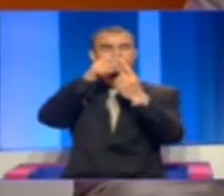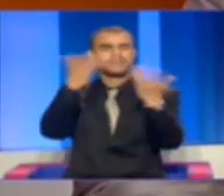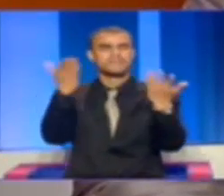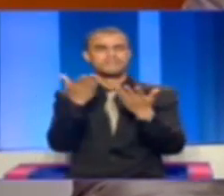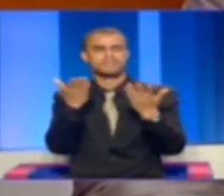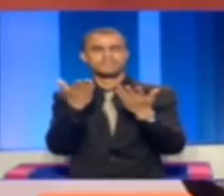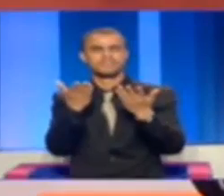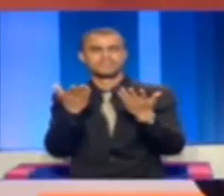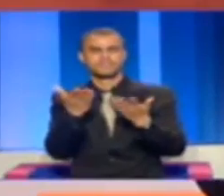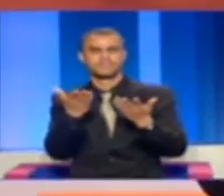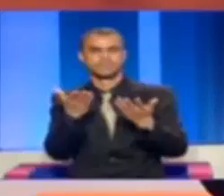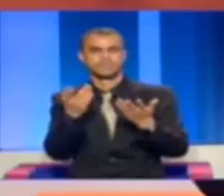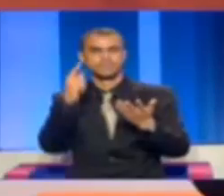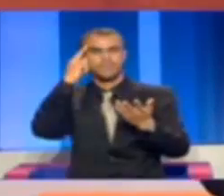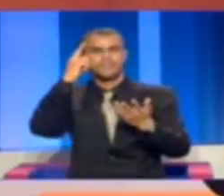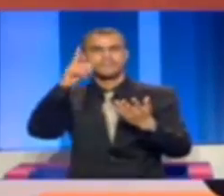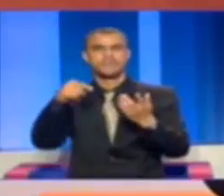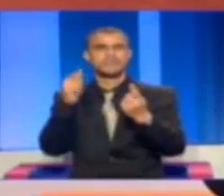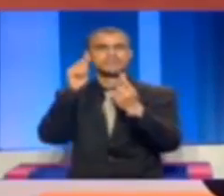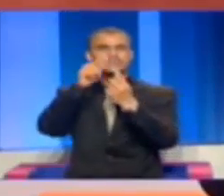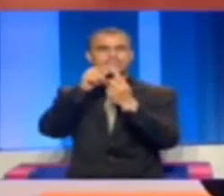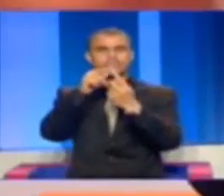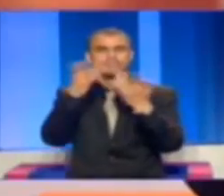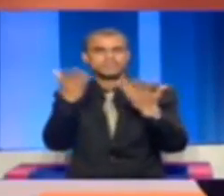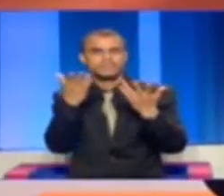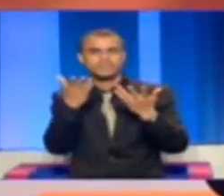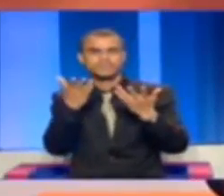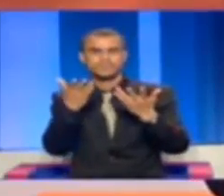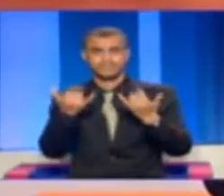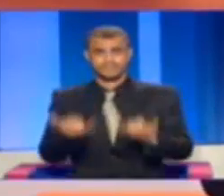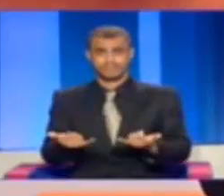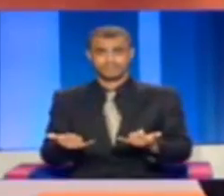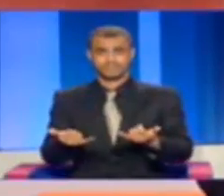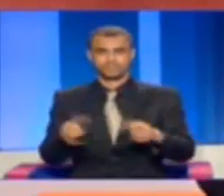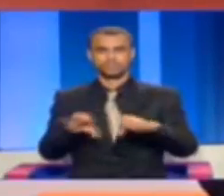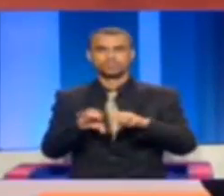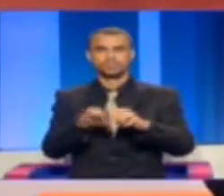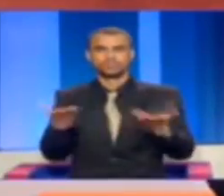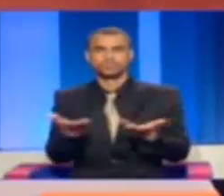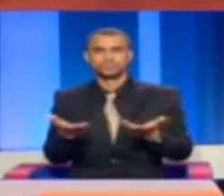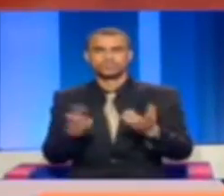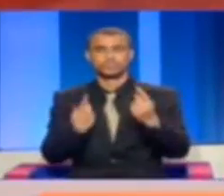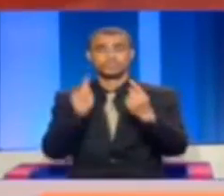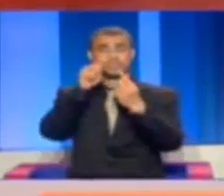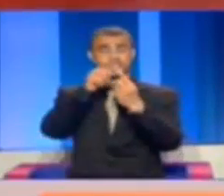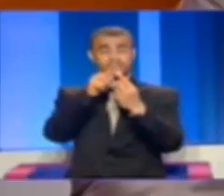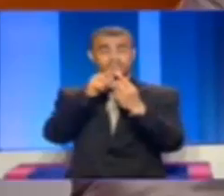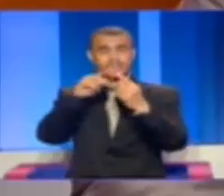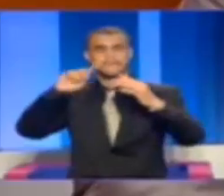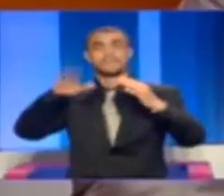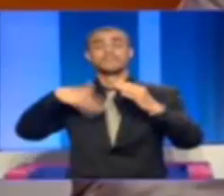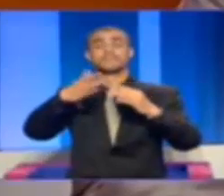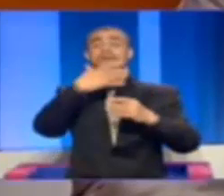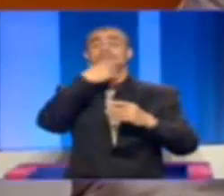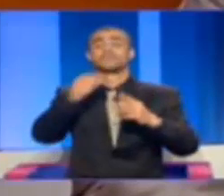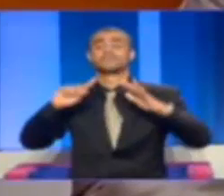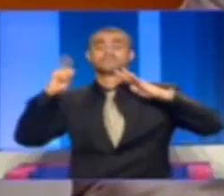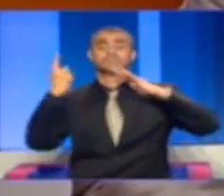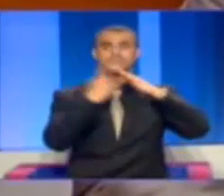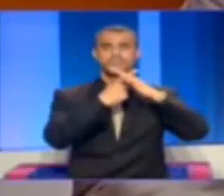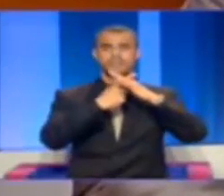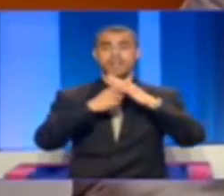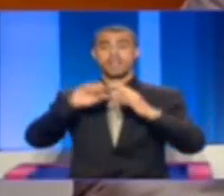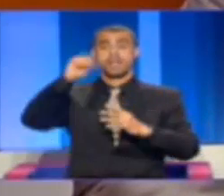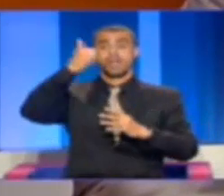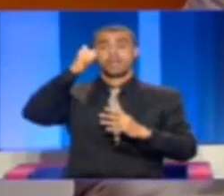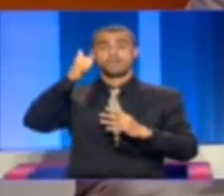نهوض بواقع هذه الفئه وتيسير اندماجها داخل المجتمع، شنو الاشياء المفروض نركزوا عليها؟ هو كما قال السي عزيز، هو المساله ديال